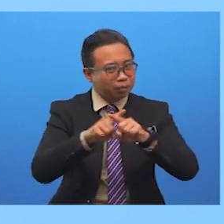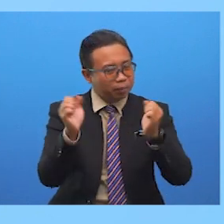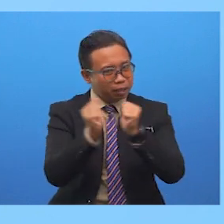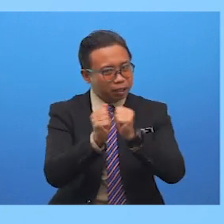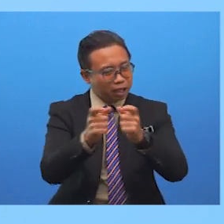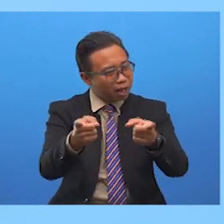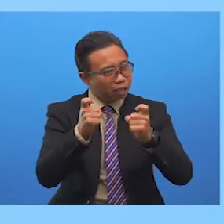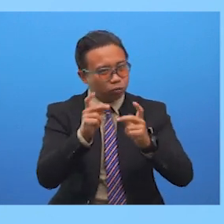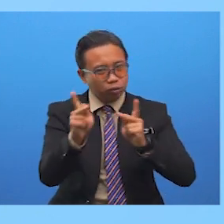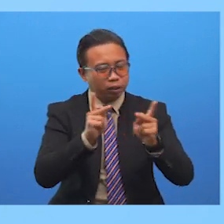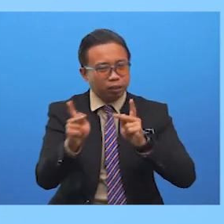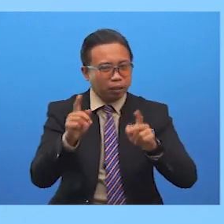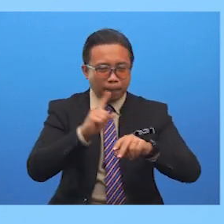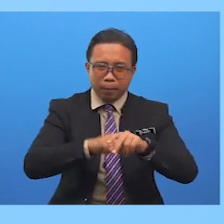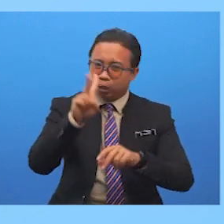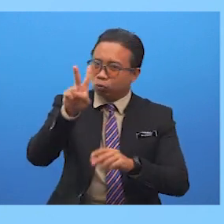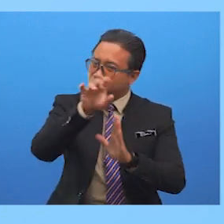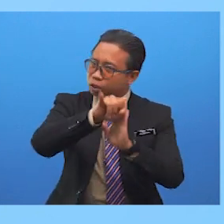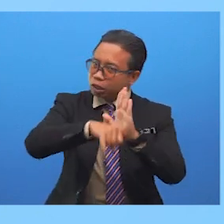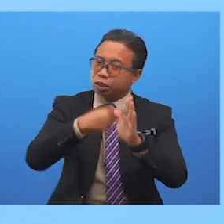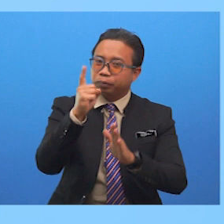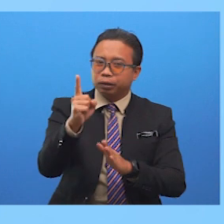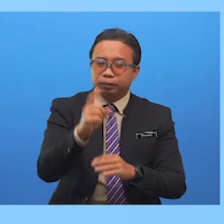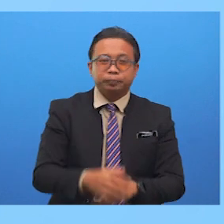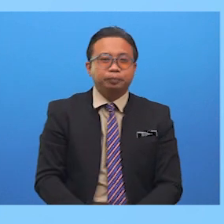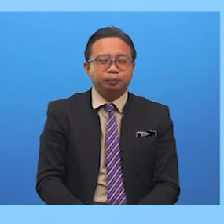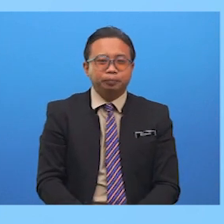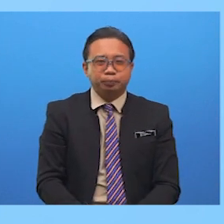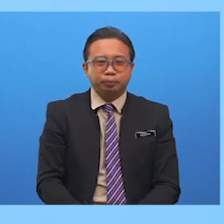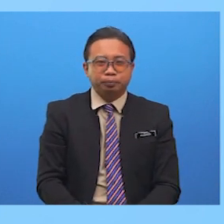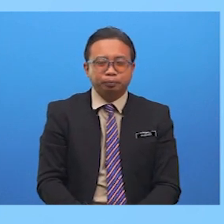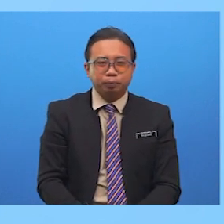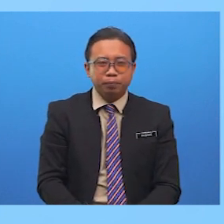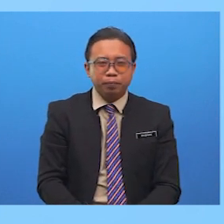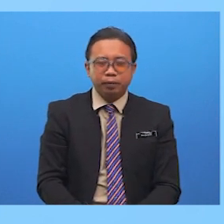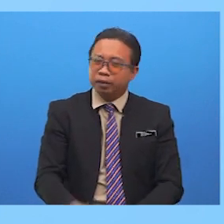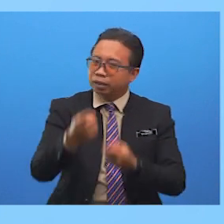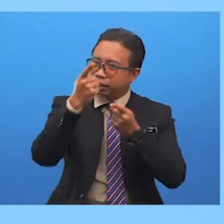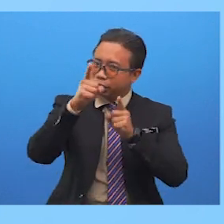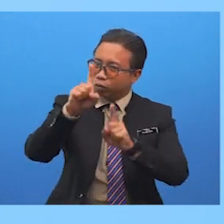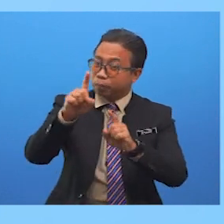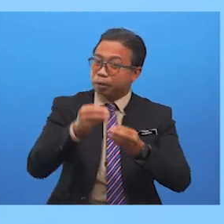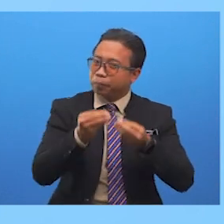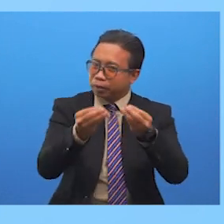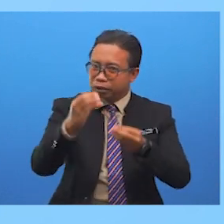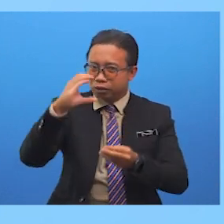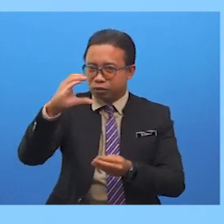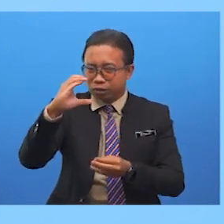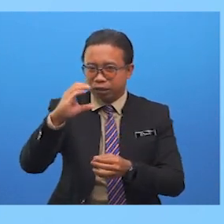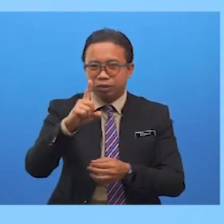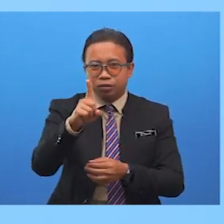dengan laju kereta pada dua jam pertama manakah ada jawaban bagi